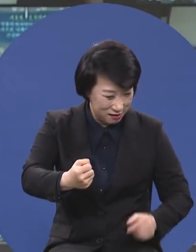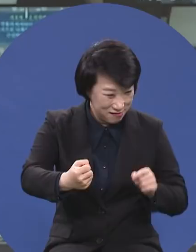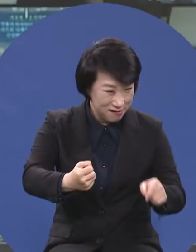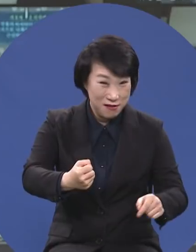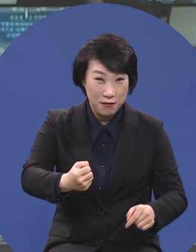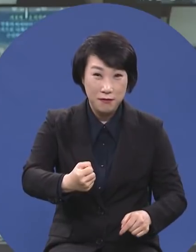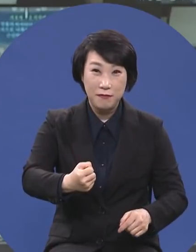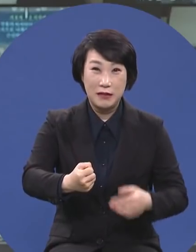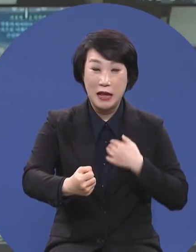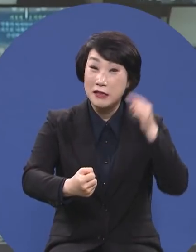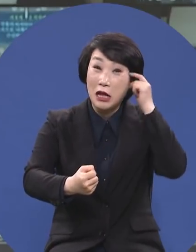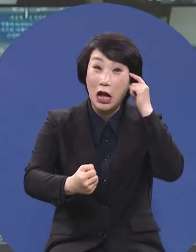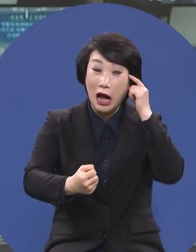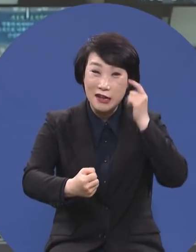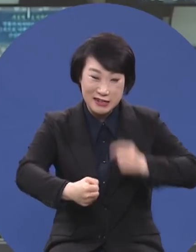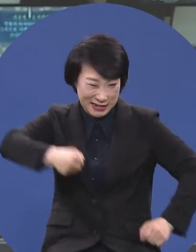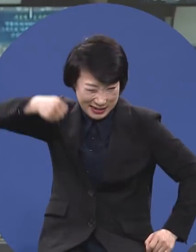그냥